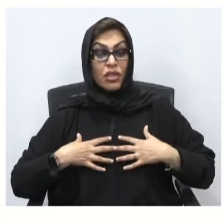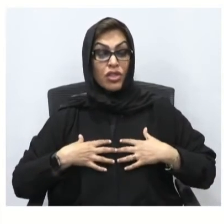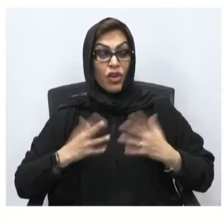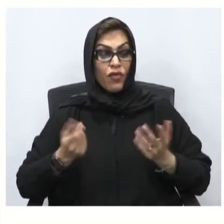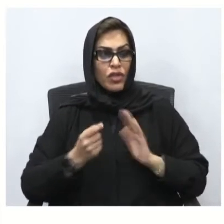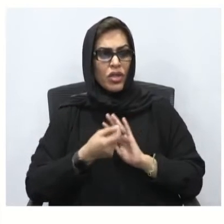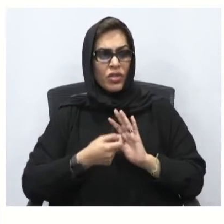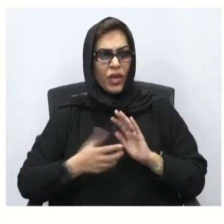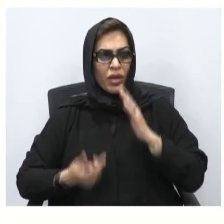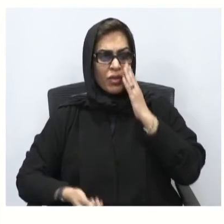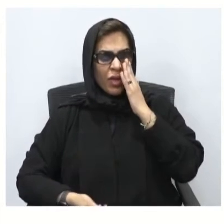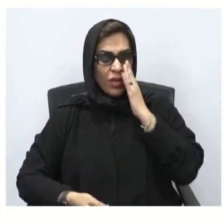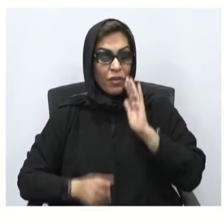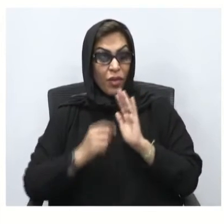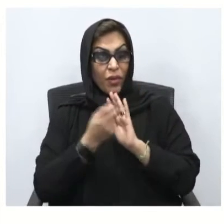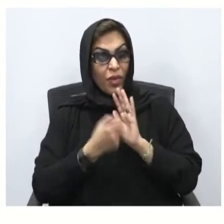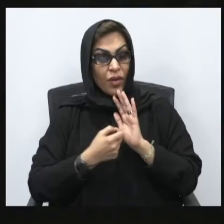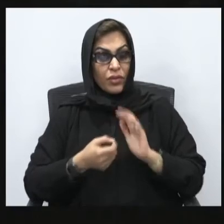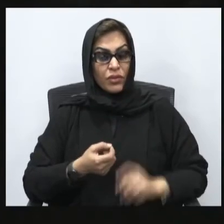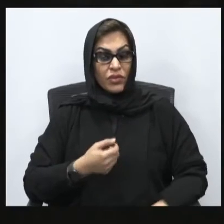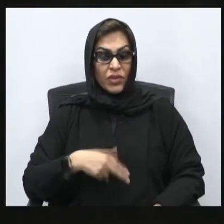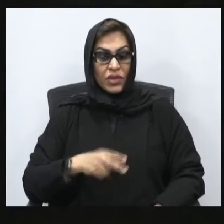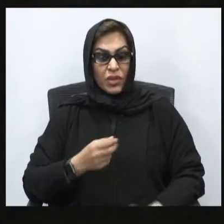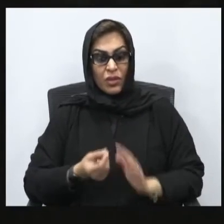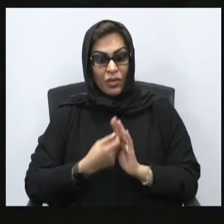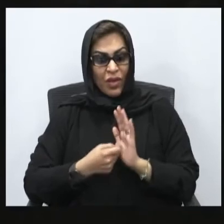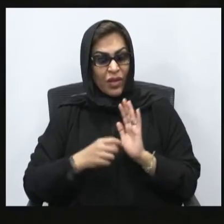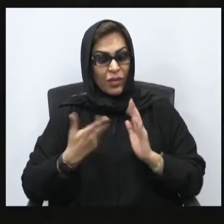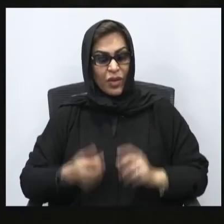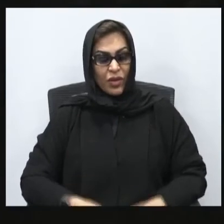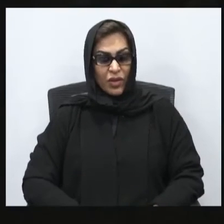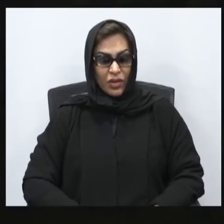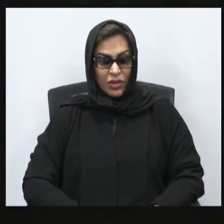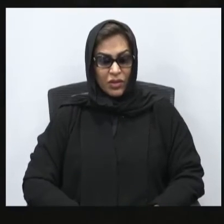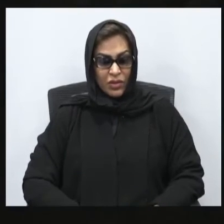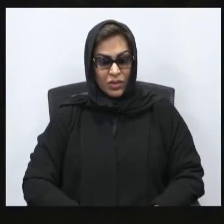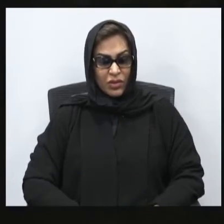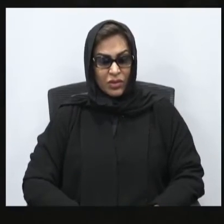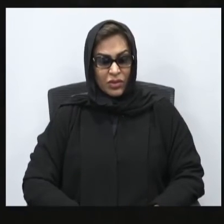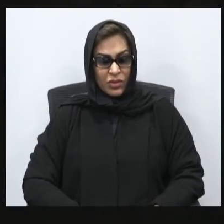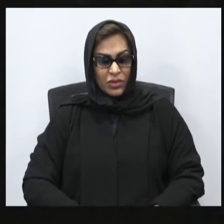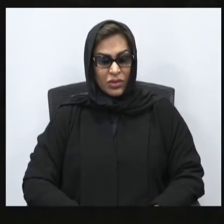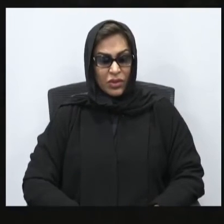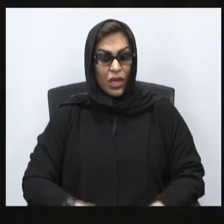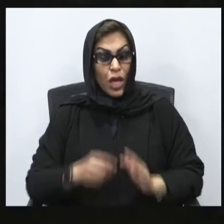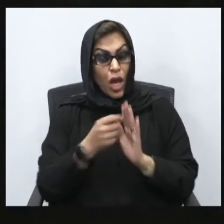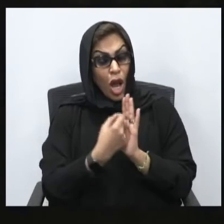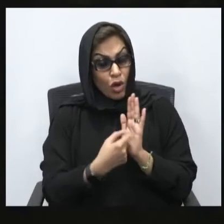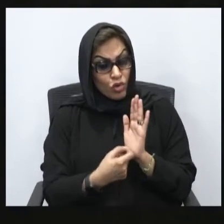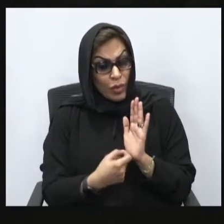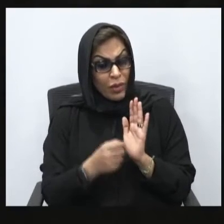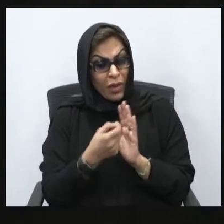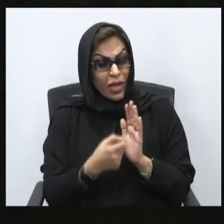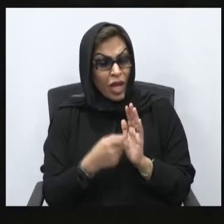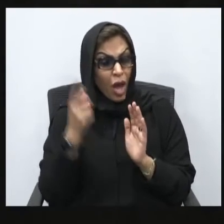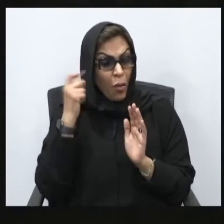تنفسي ذكرنا الشهاق او الغصه هذه اثار بسيطه ولكنها ليست